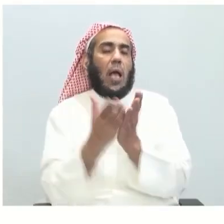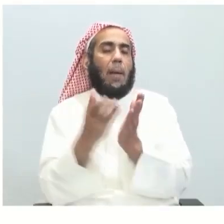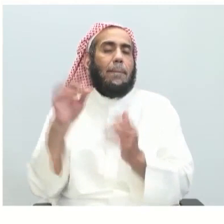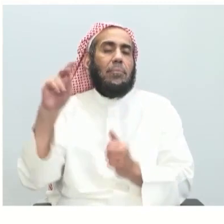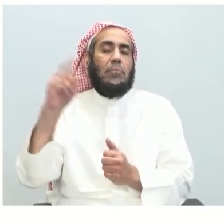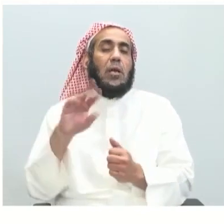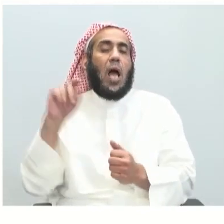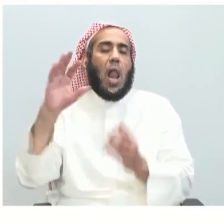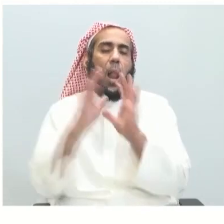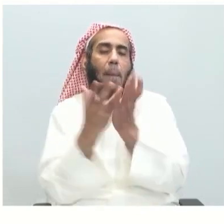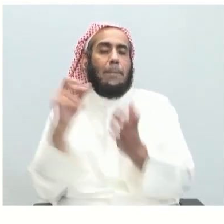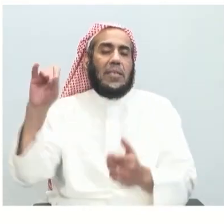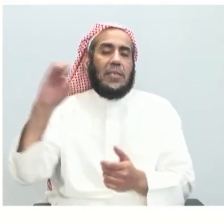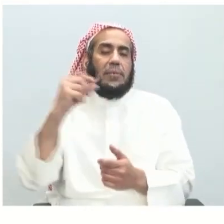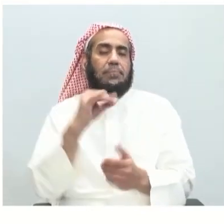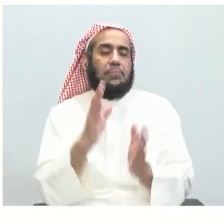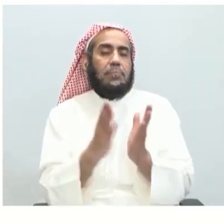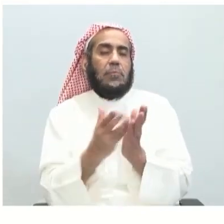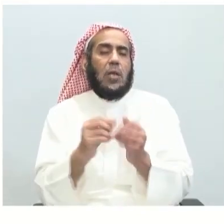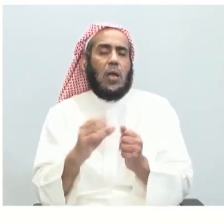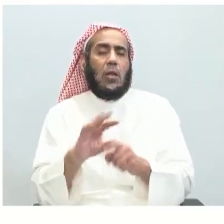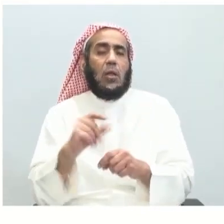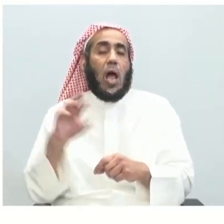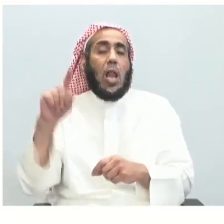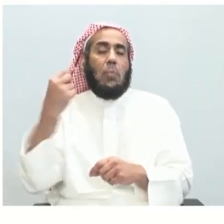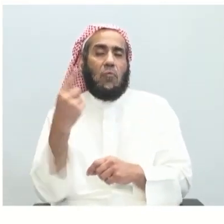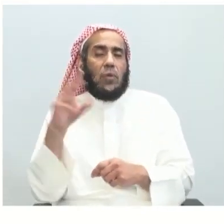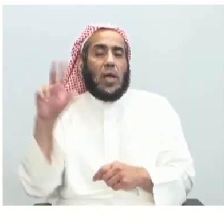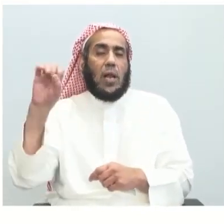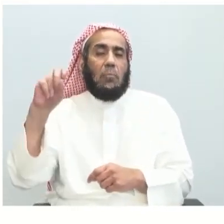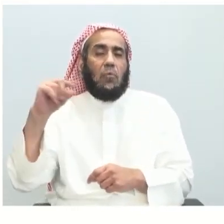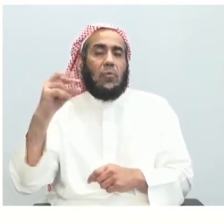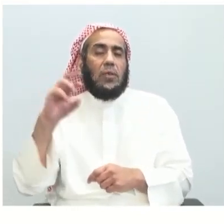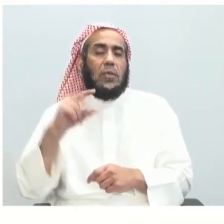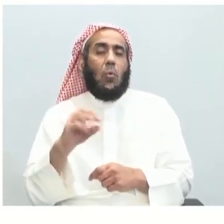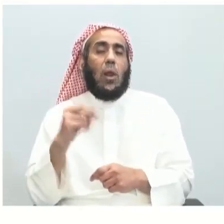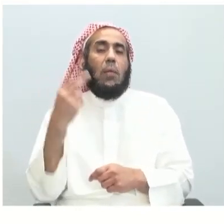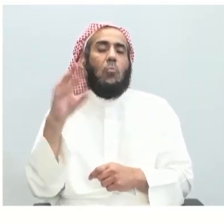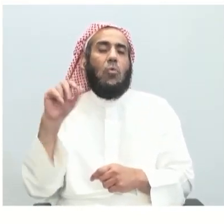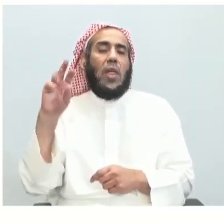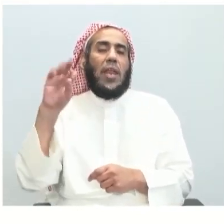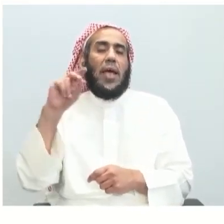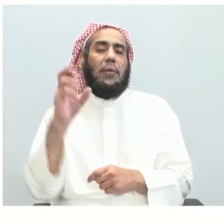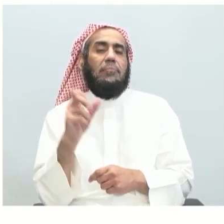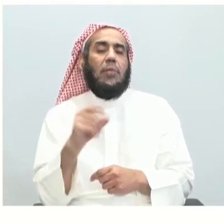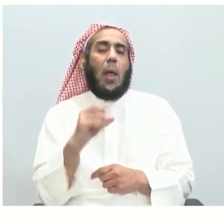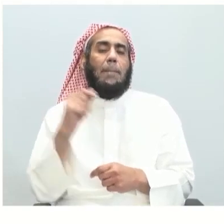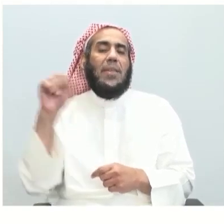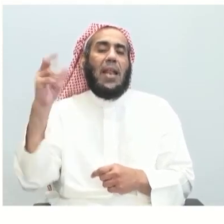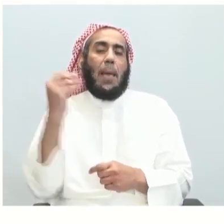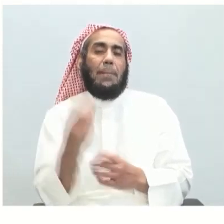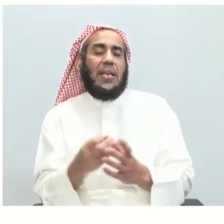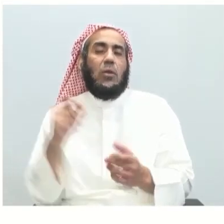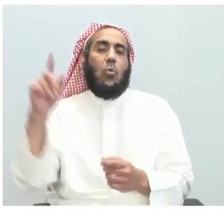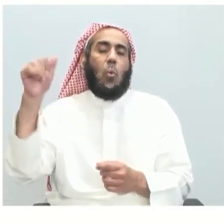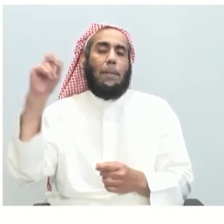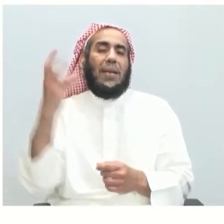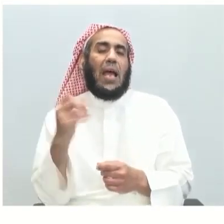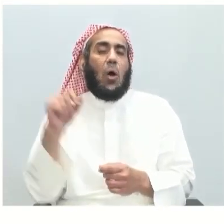المدرسه ايضا من ضمن مواضعها المفرد والمثنى في المفرد والمثنى مثل ابن وابنه